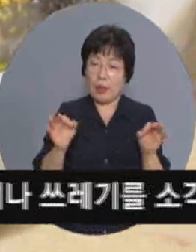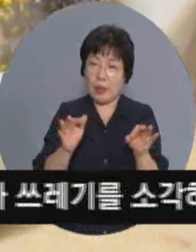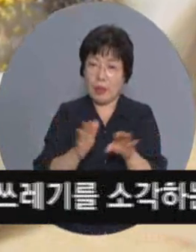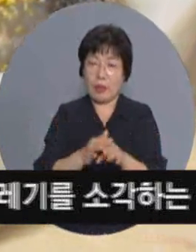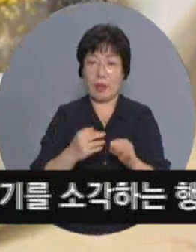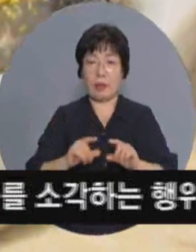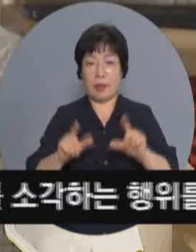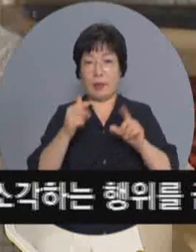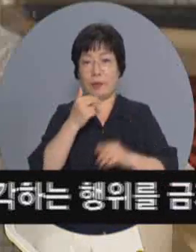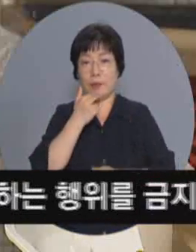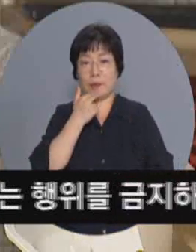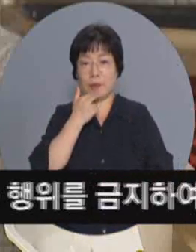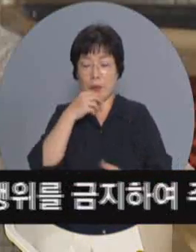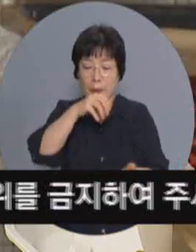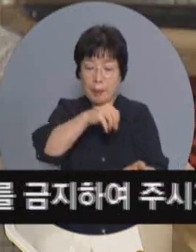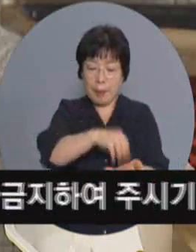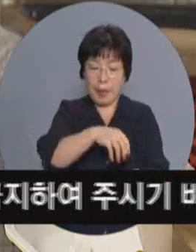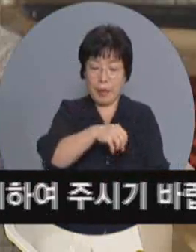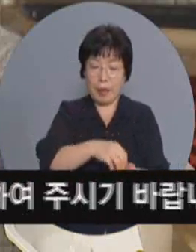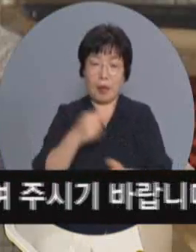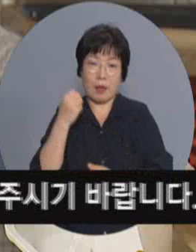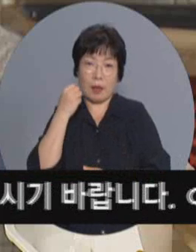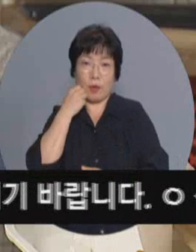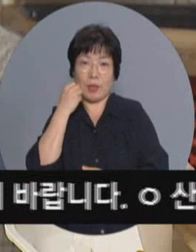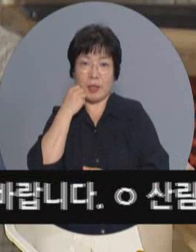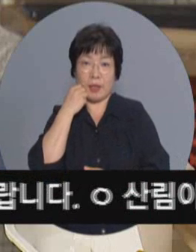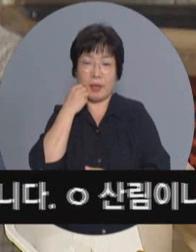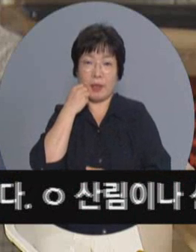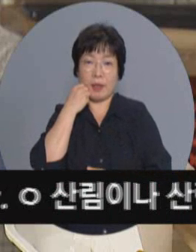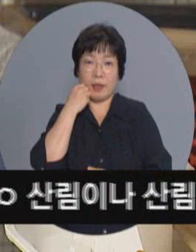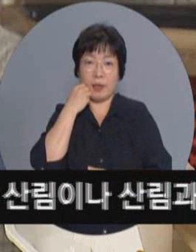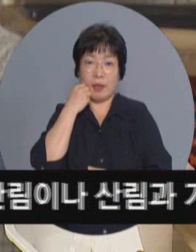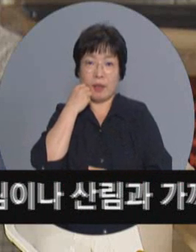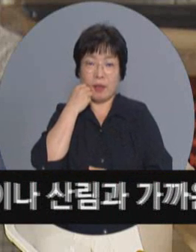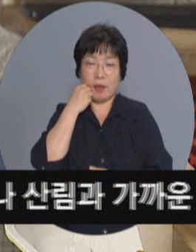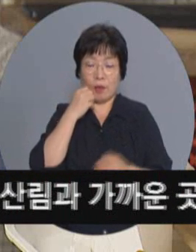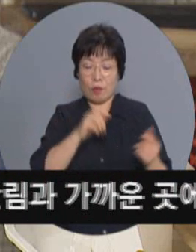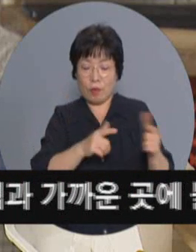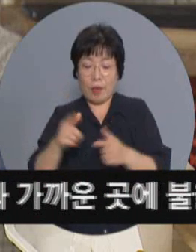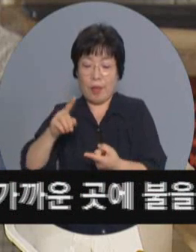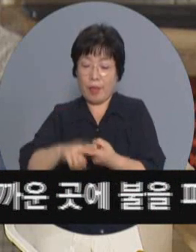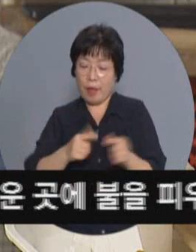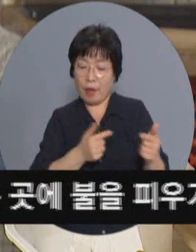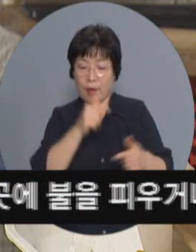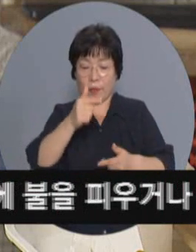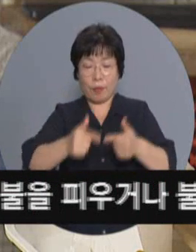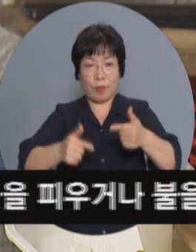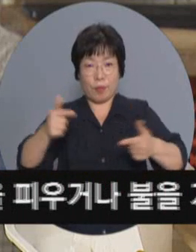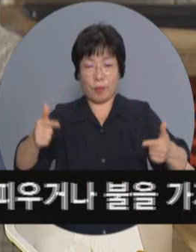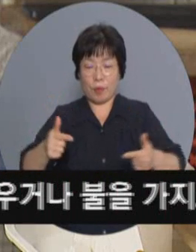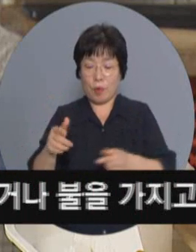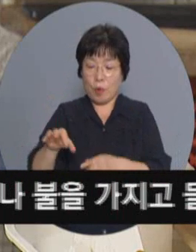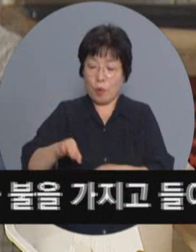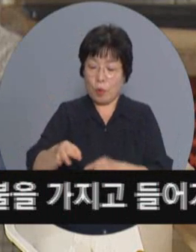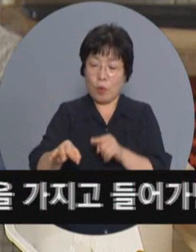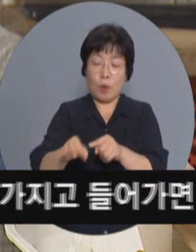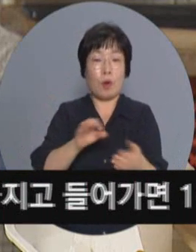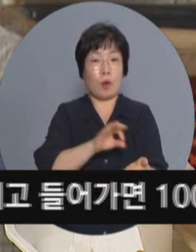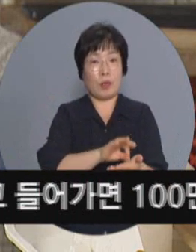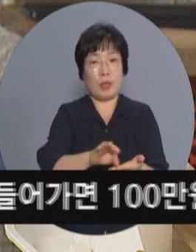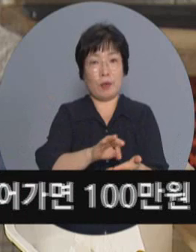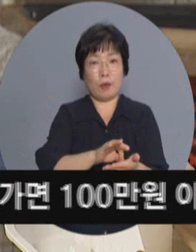없습니다. 빵이라든지 과자라든지 뭐 쿠키 같은 것에도 다양하게 홍어를 활용을